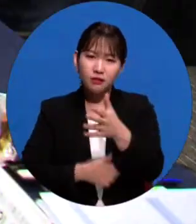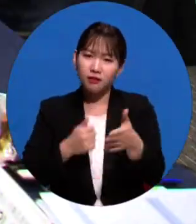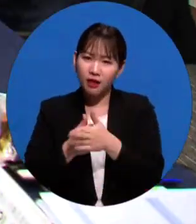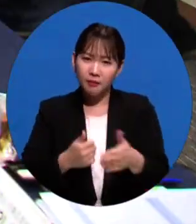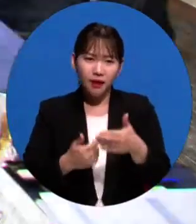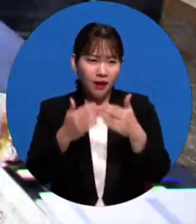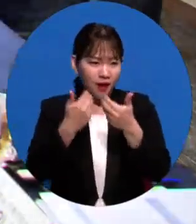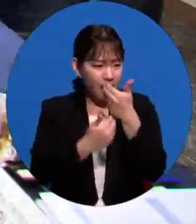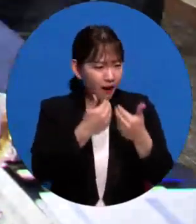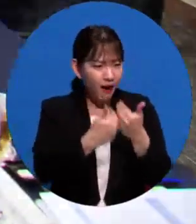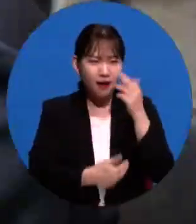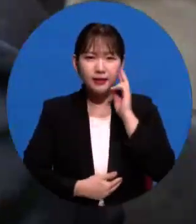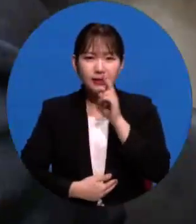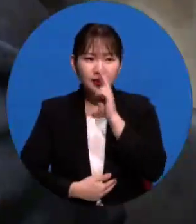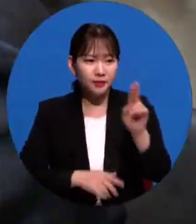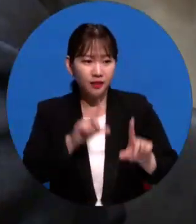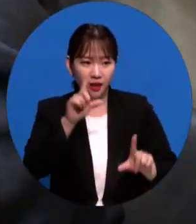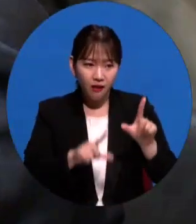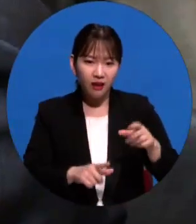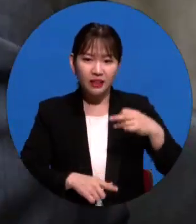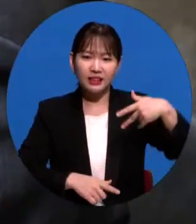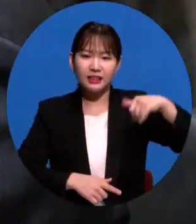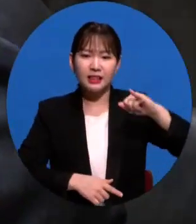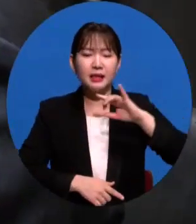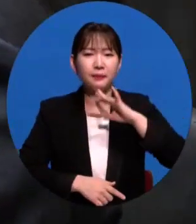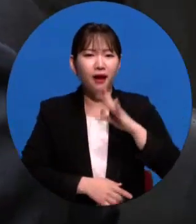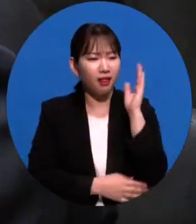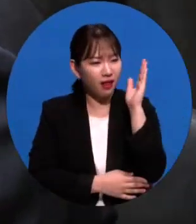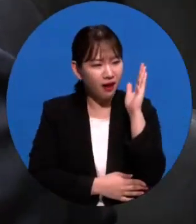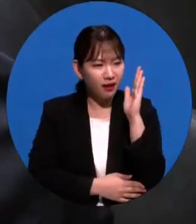갈등이 심화되고 있는 가운데 의지만 강조한 내용